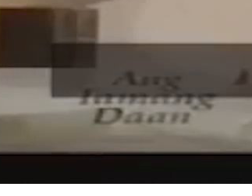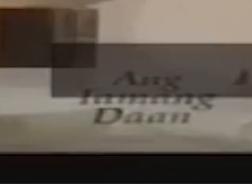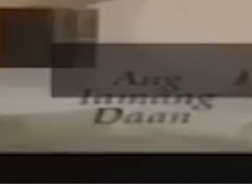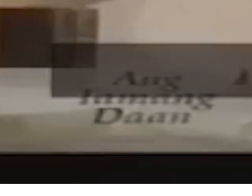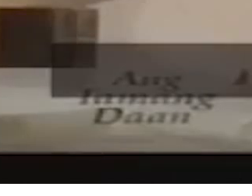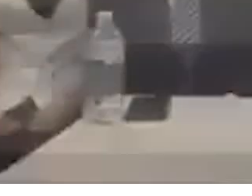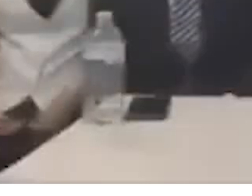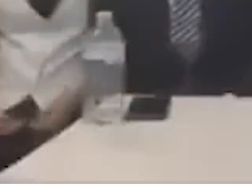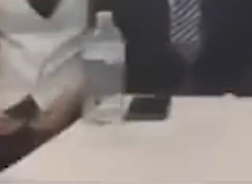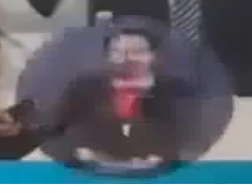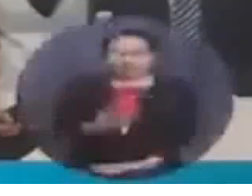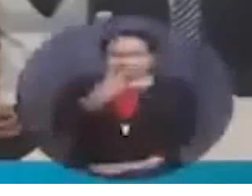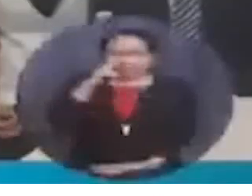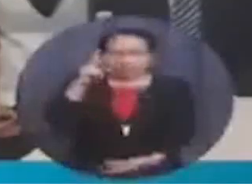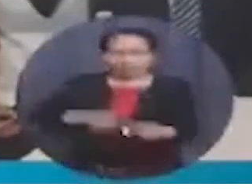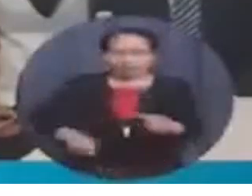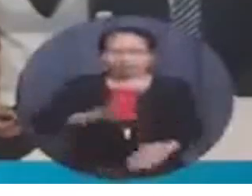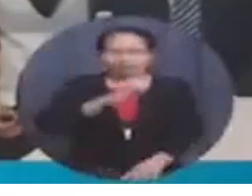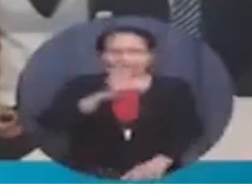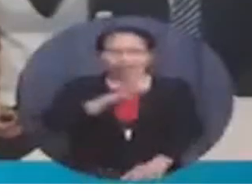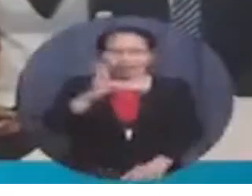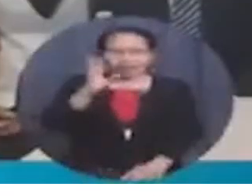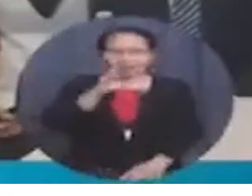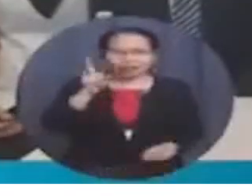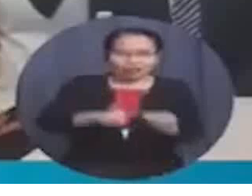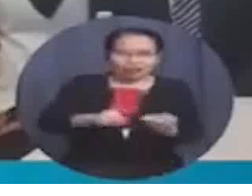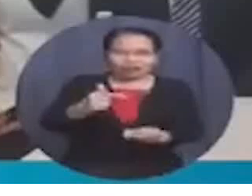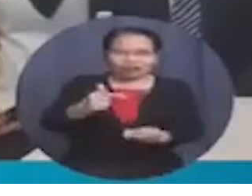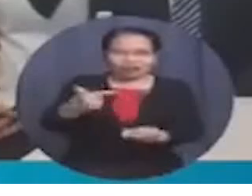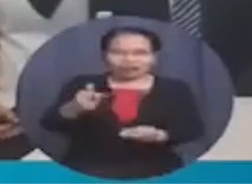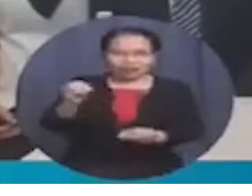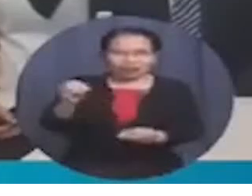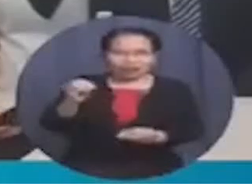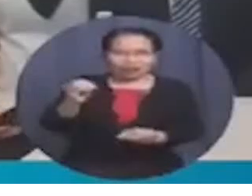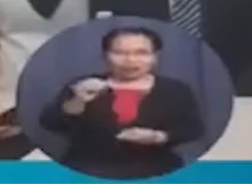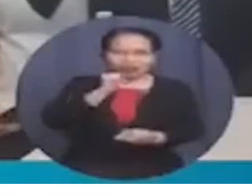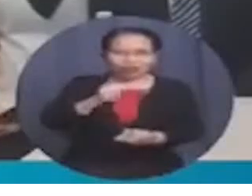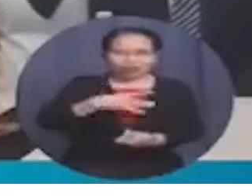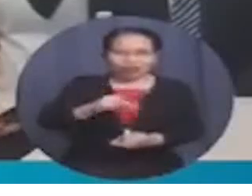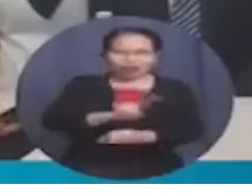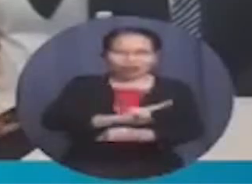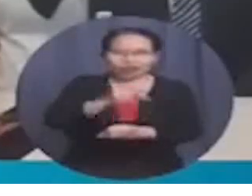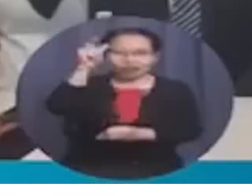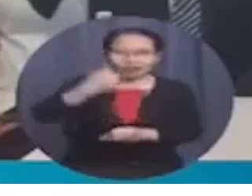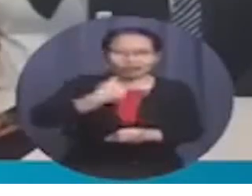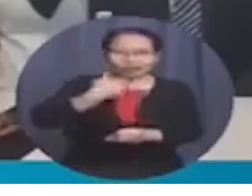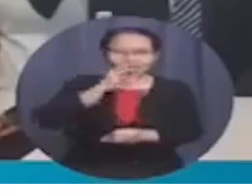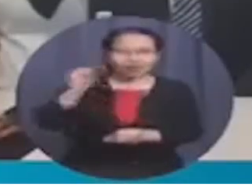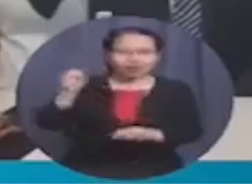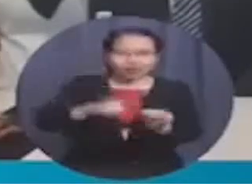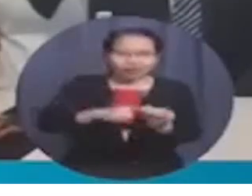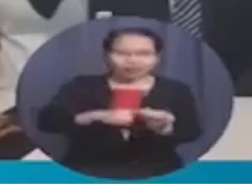Mm. Mo, hindi niya masabi yung kasi nagmumura raw GAGO. Ayaw nilang gamitin dahil ako raw